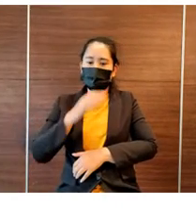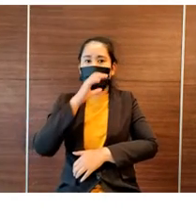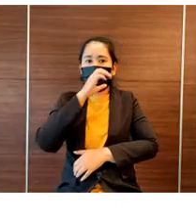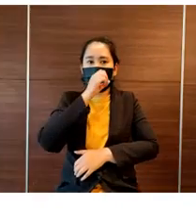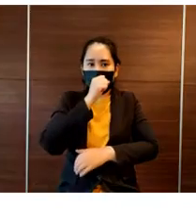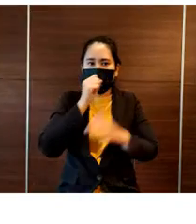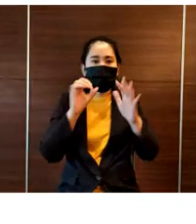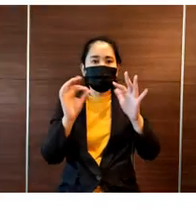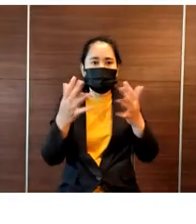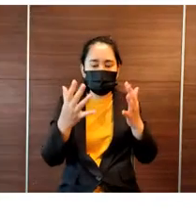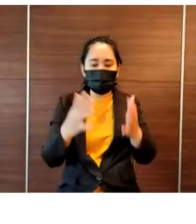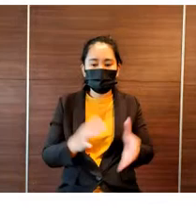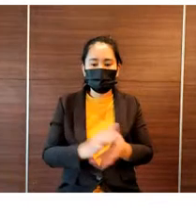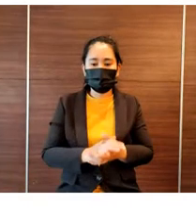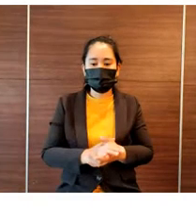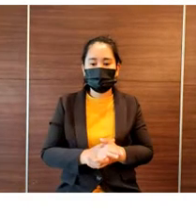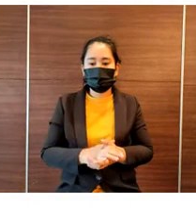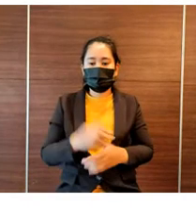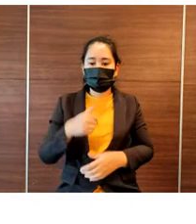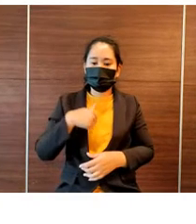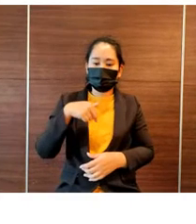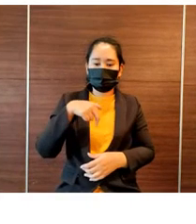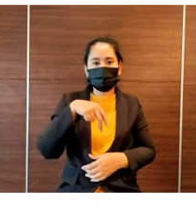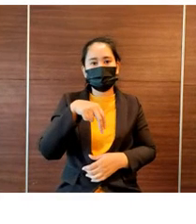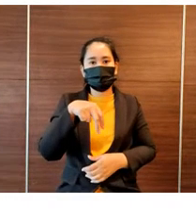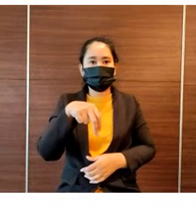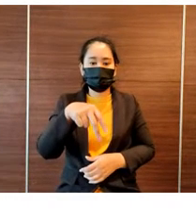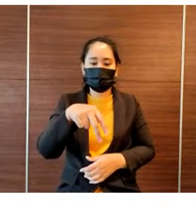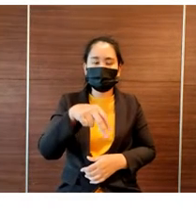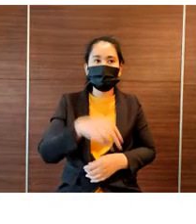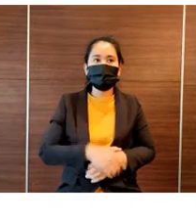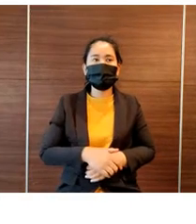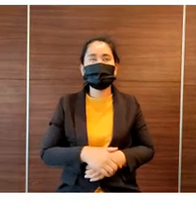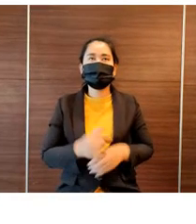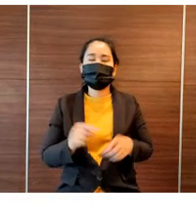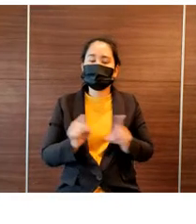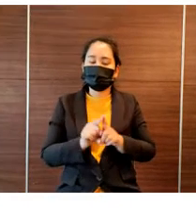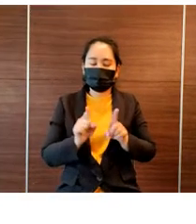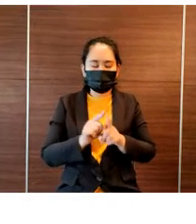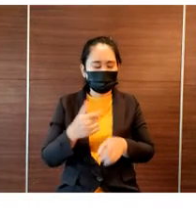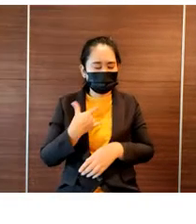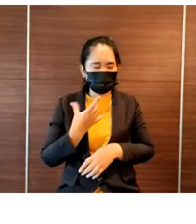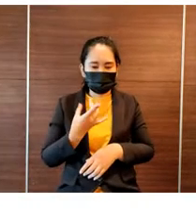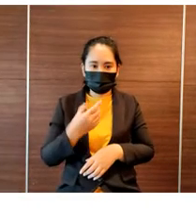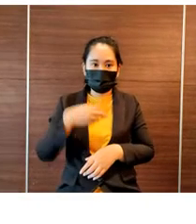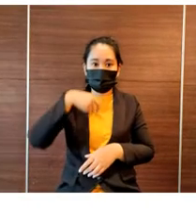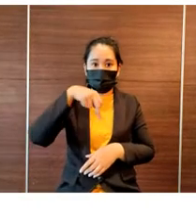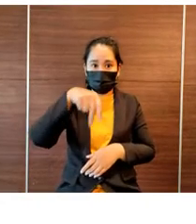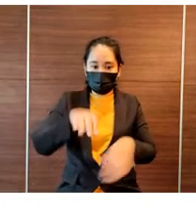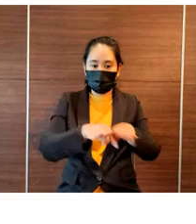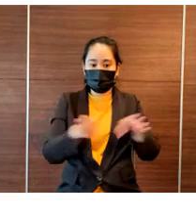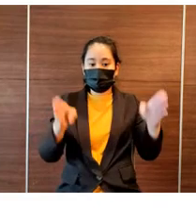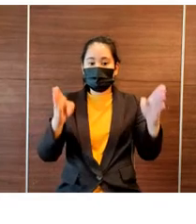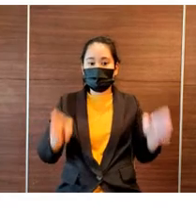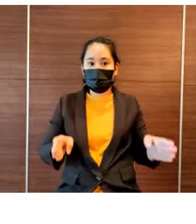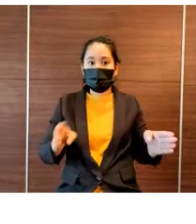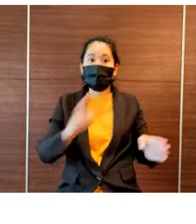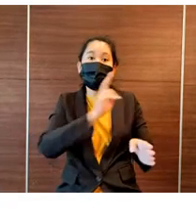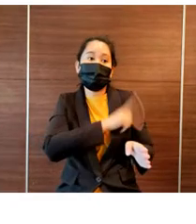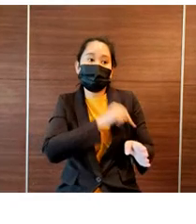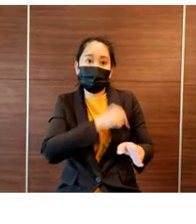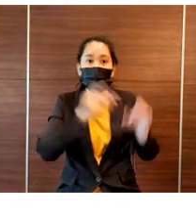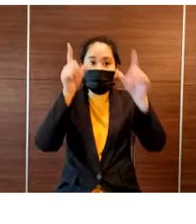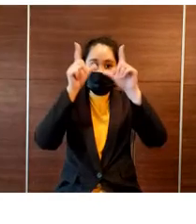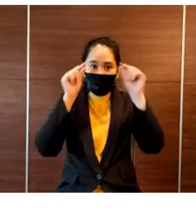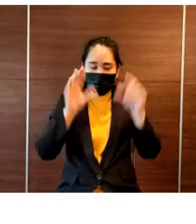แล้วก็เหมือนเราเดินเข้าไปในเขาเรียกไหน OPD ใช่ไหมฮะทุกคนจะรู้ว่า